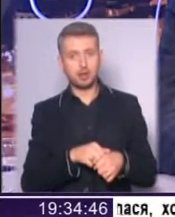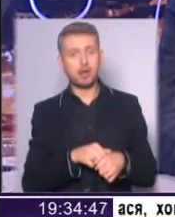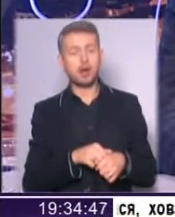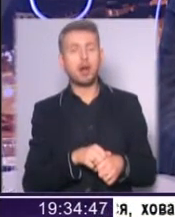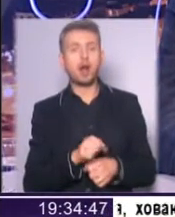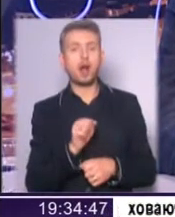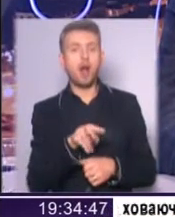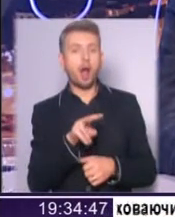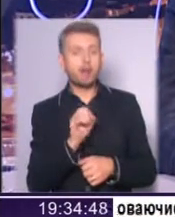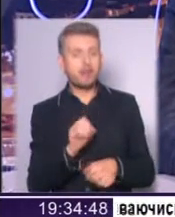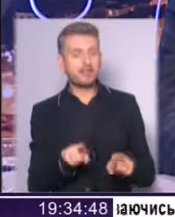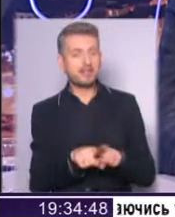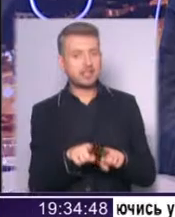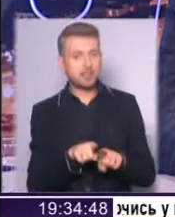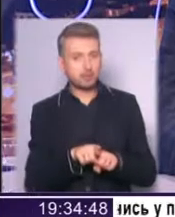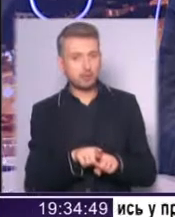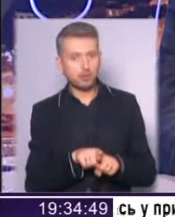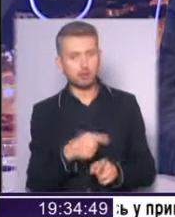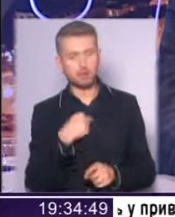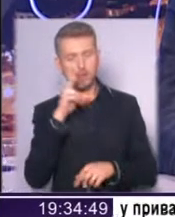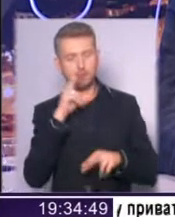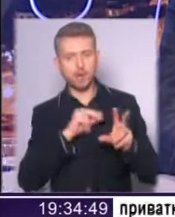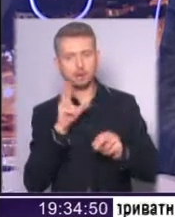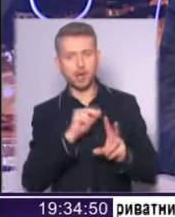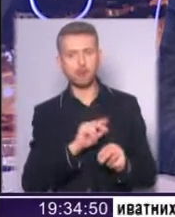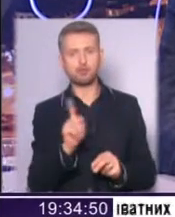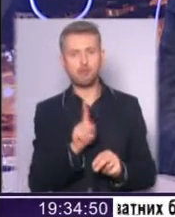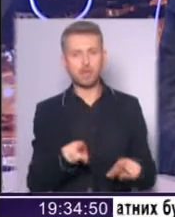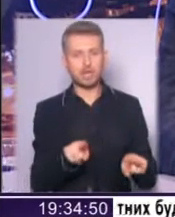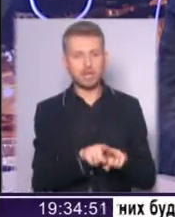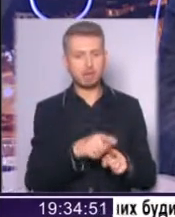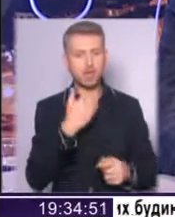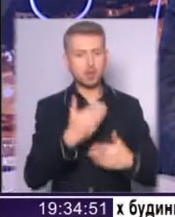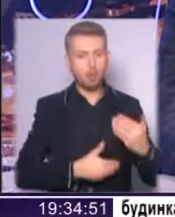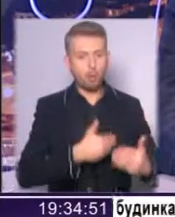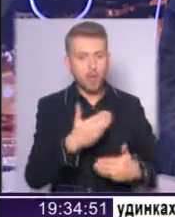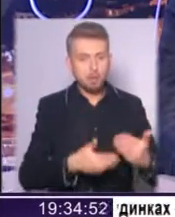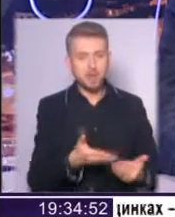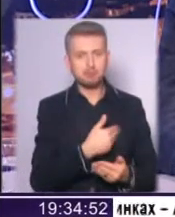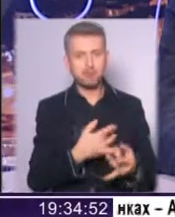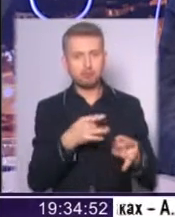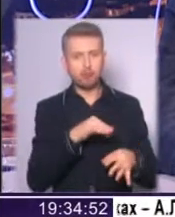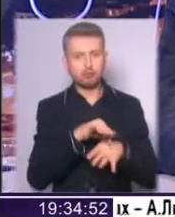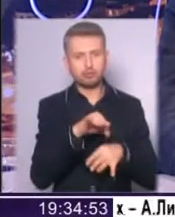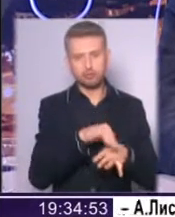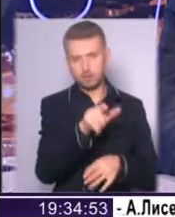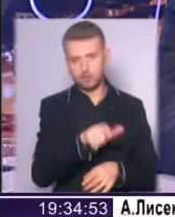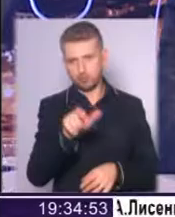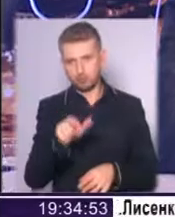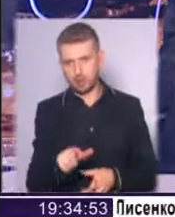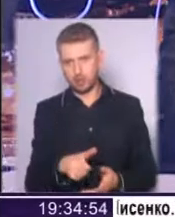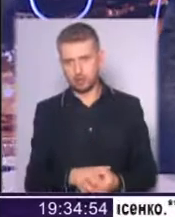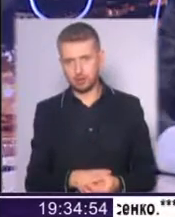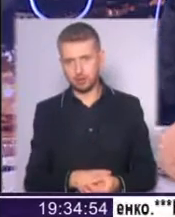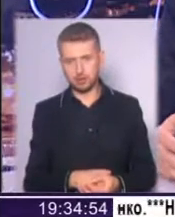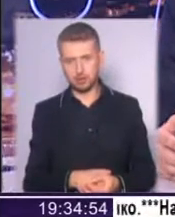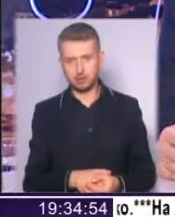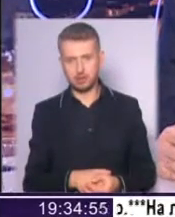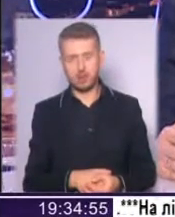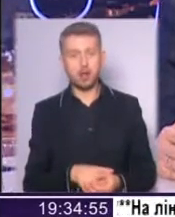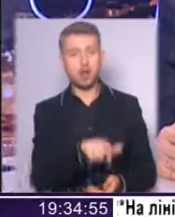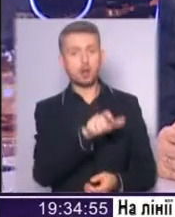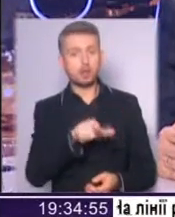заклали на цей рік 145, от, ну, але я знаю, що реально, ну, тих 27 мільярдів Яценюк ще забрав за